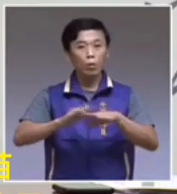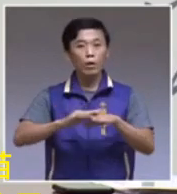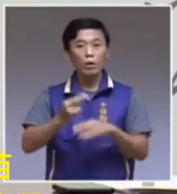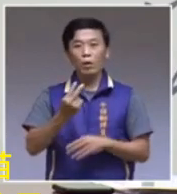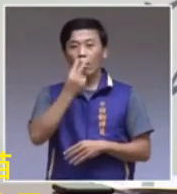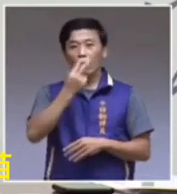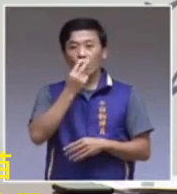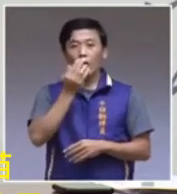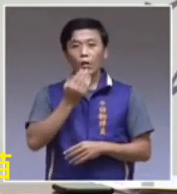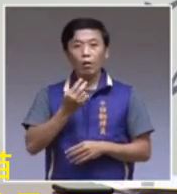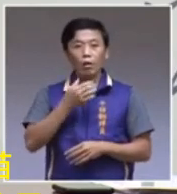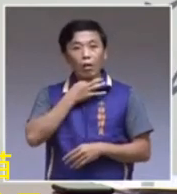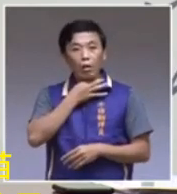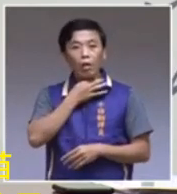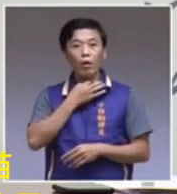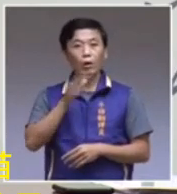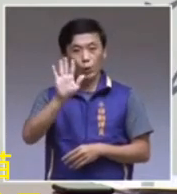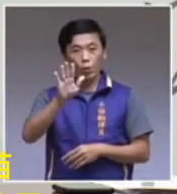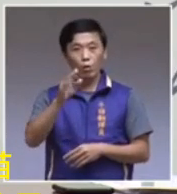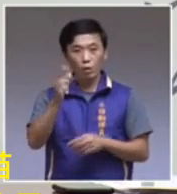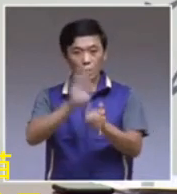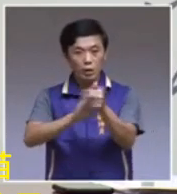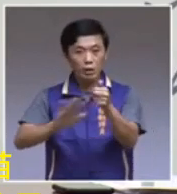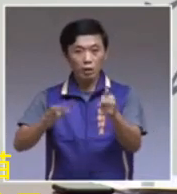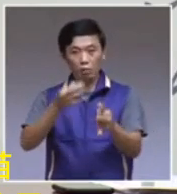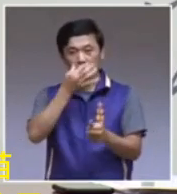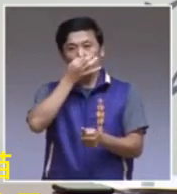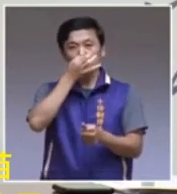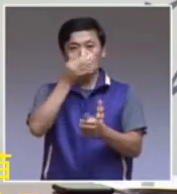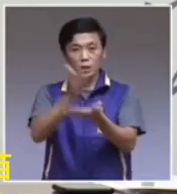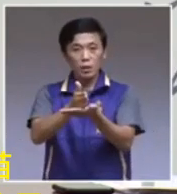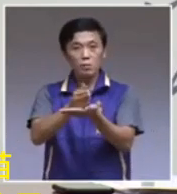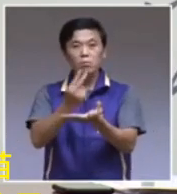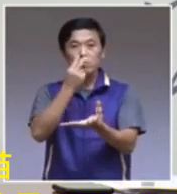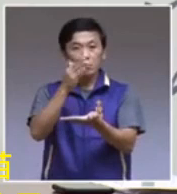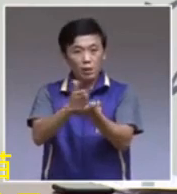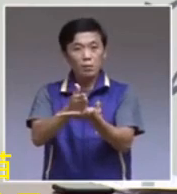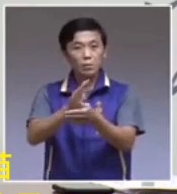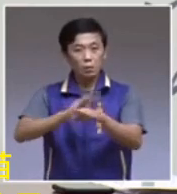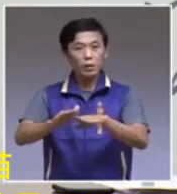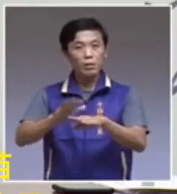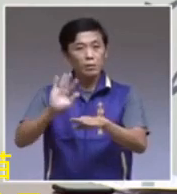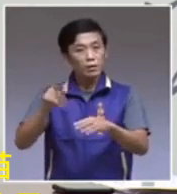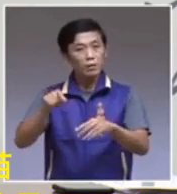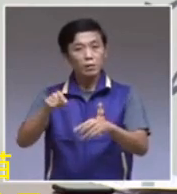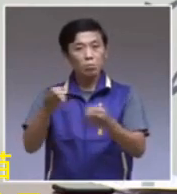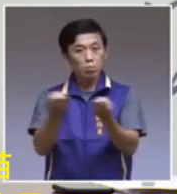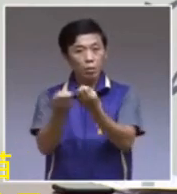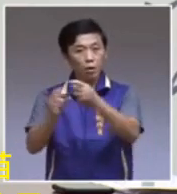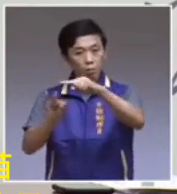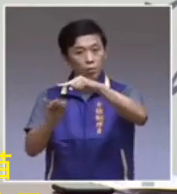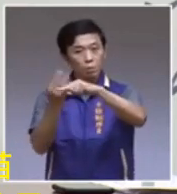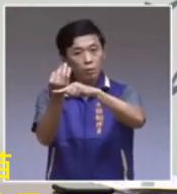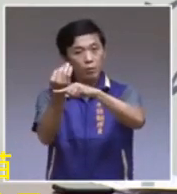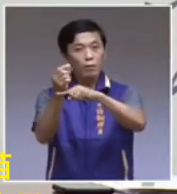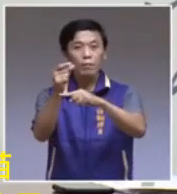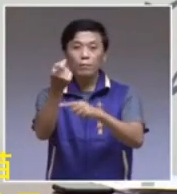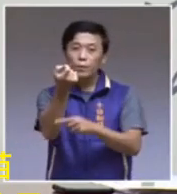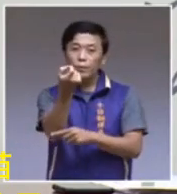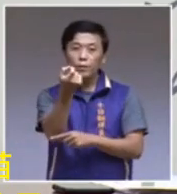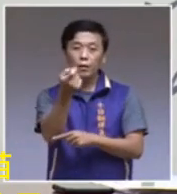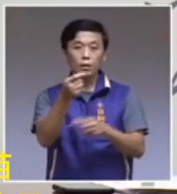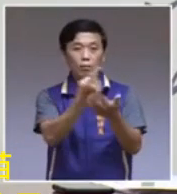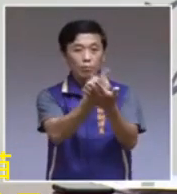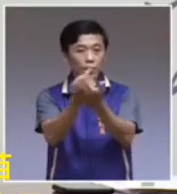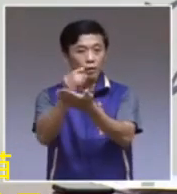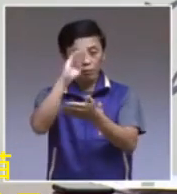困难，会有休克的现象。那这个比例其实都非常低，每一种疫苗大概都接